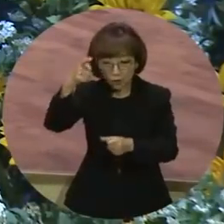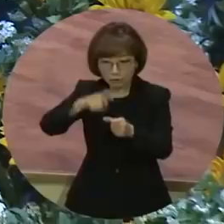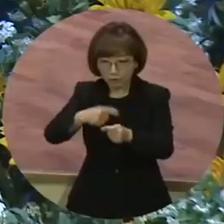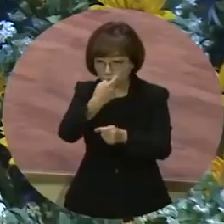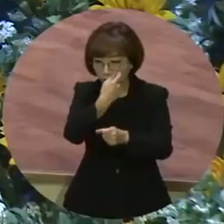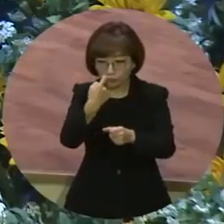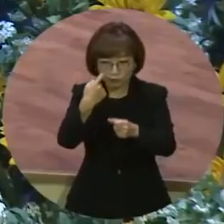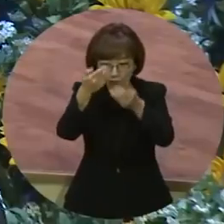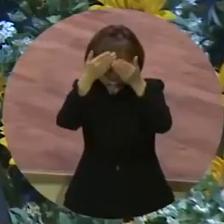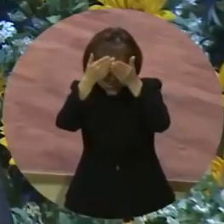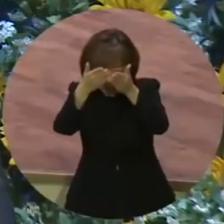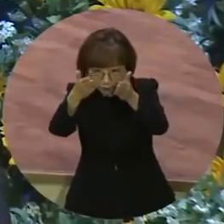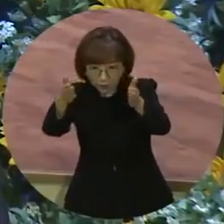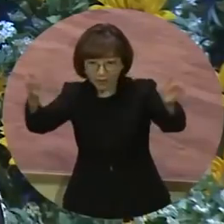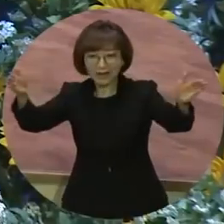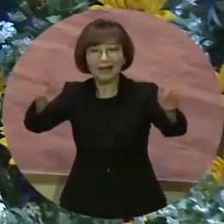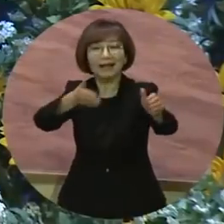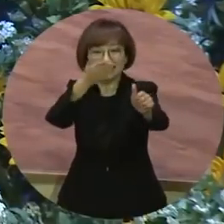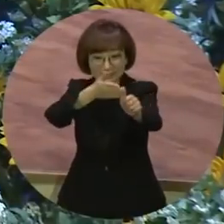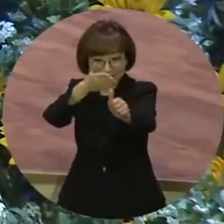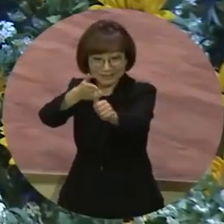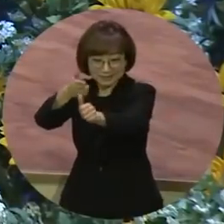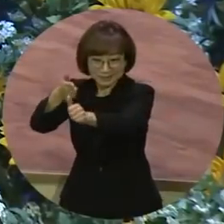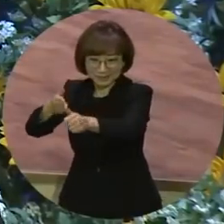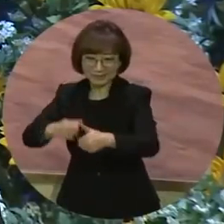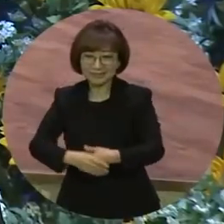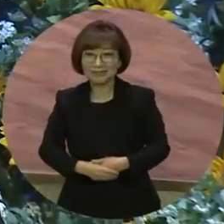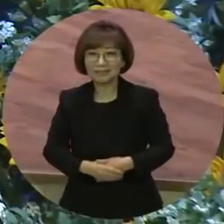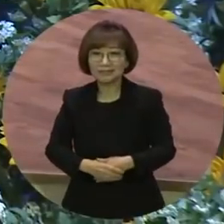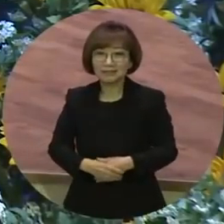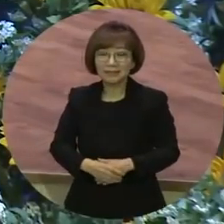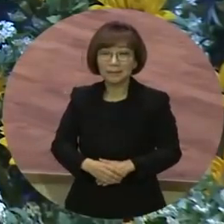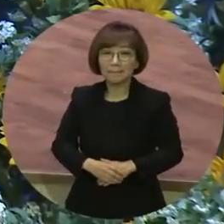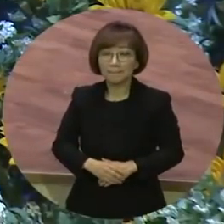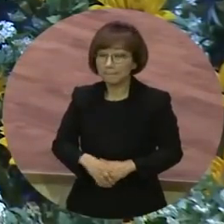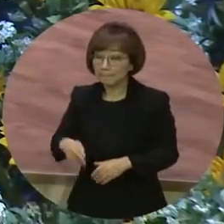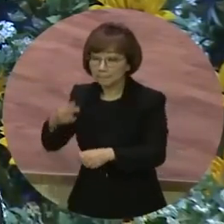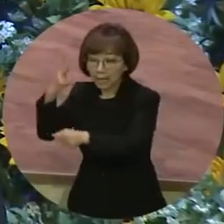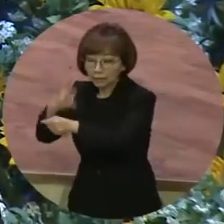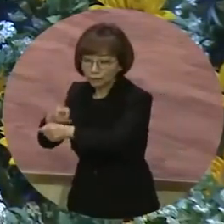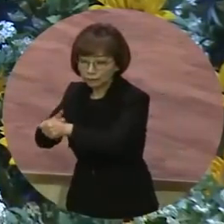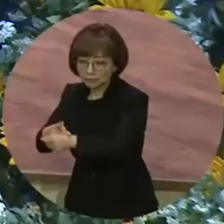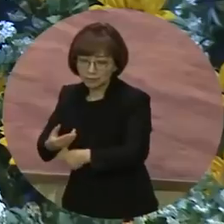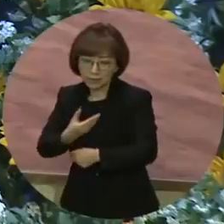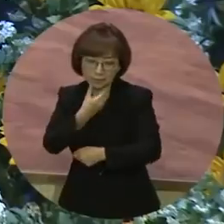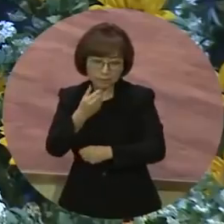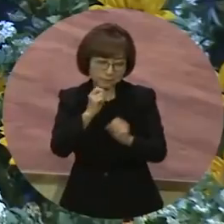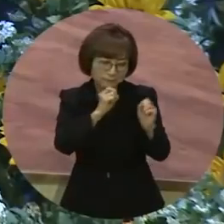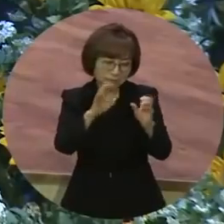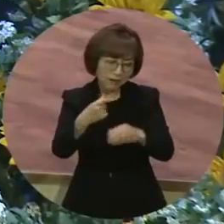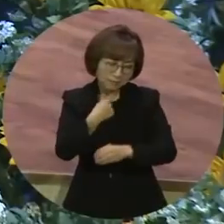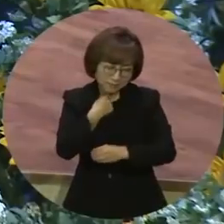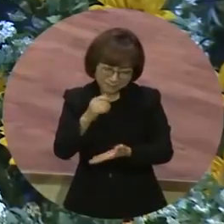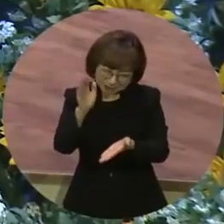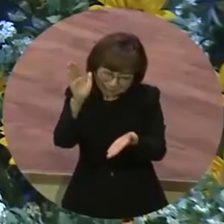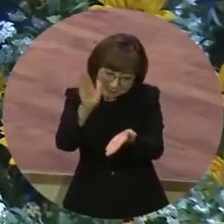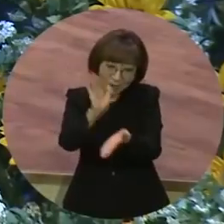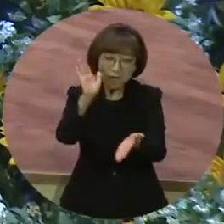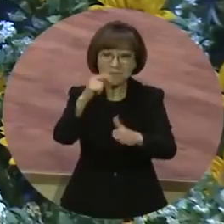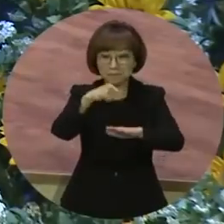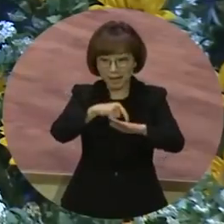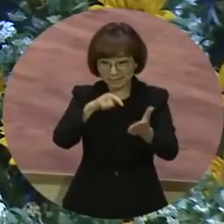바랍니다. 사도 바울이 가졌던 이 복음 전파의 열정, 그것이